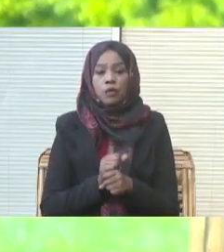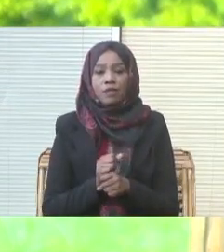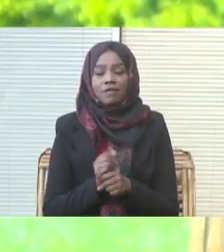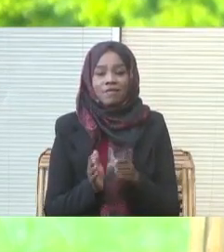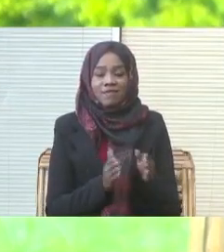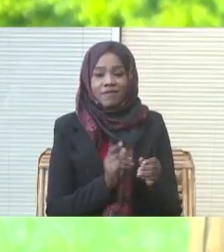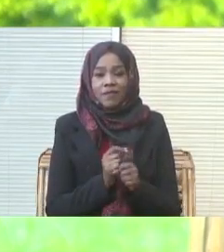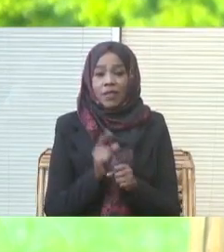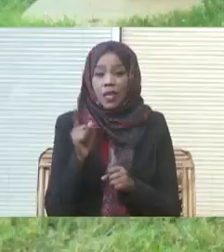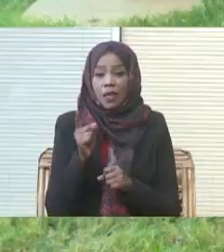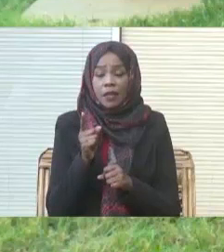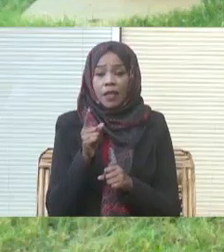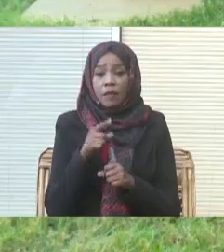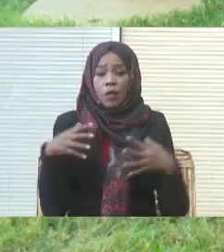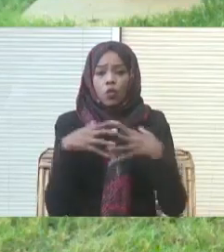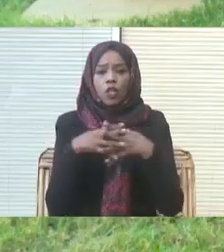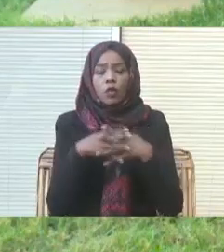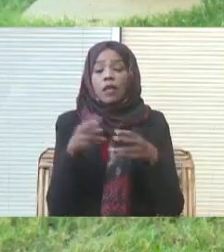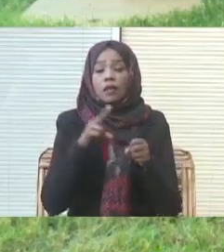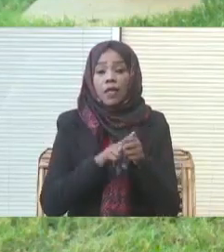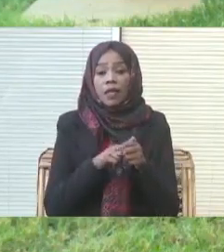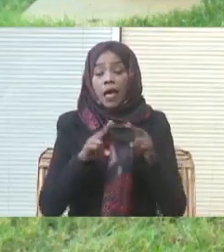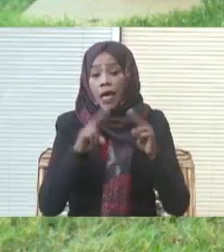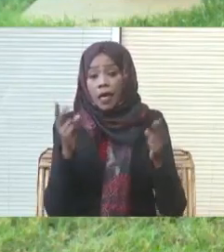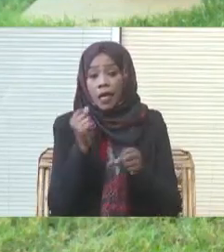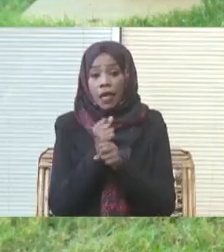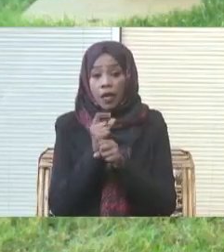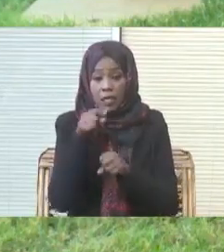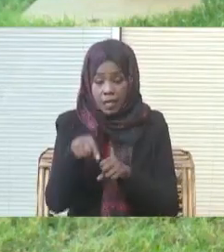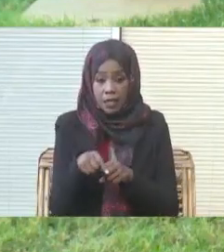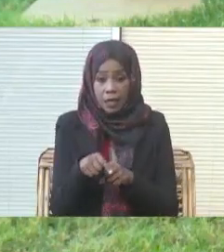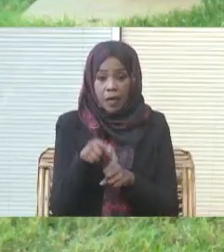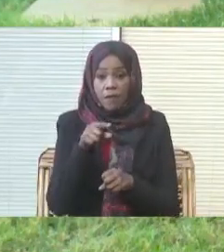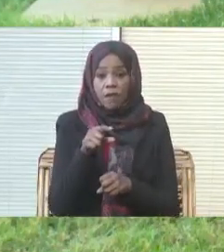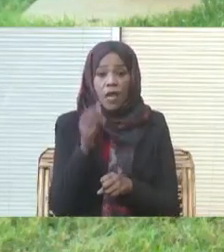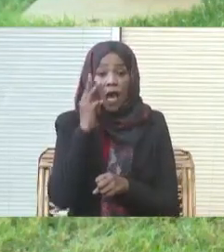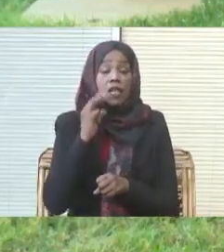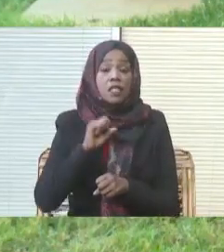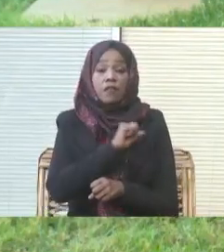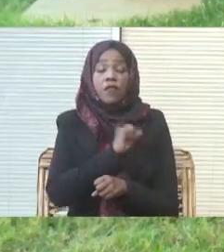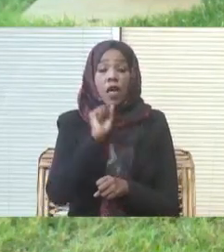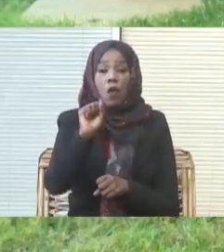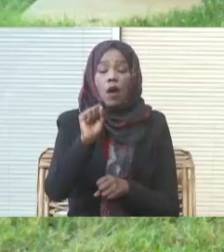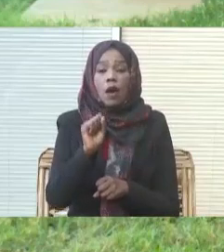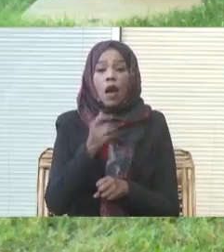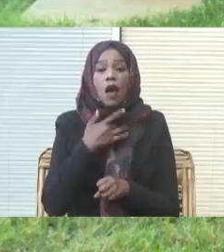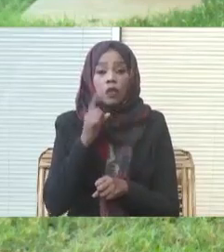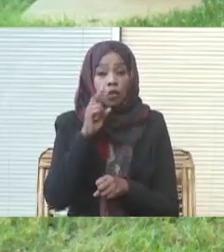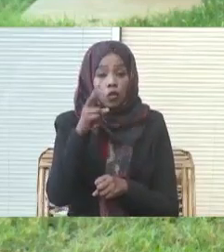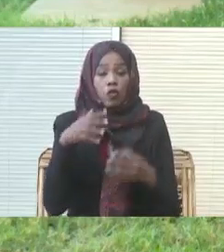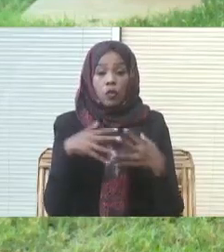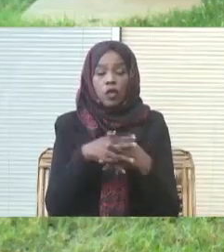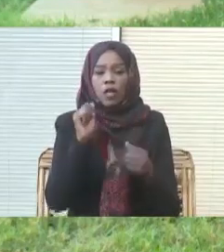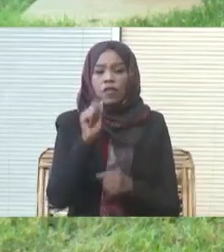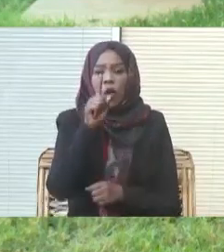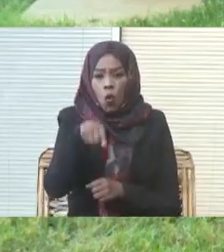حلو. طيب مهند انت برضو عندك مشاركات تانية غير الفيديو كليب اللي هو الخاص بعزة في هواك، احكي لي عنه، وكمان برضو مشاركتك لكون